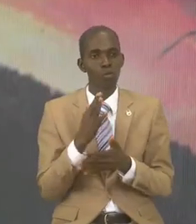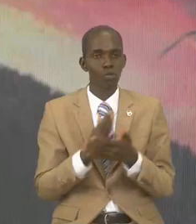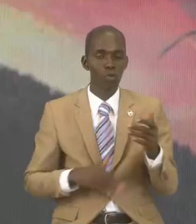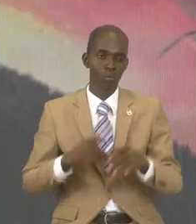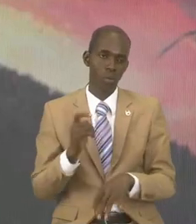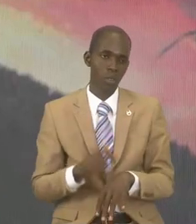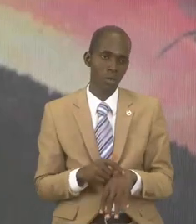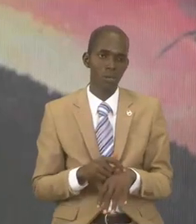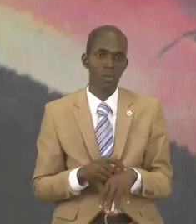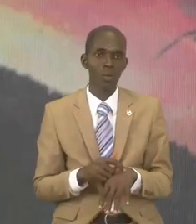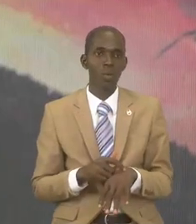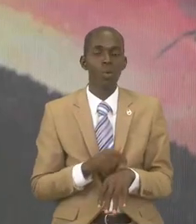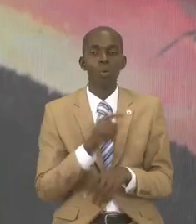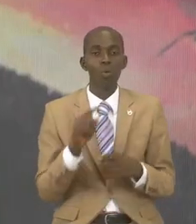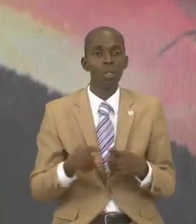autrefois,